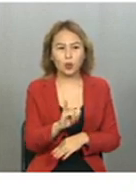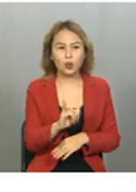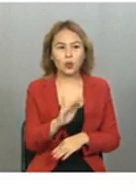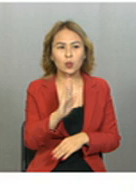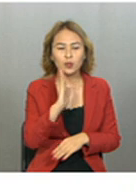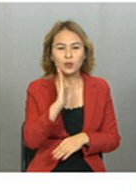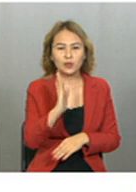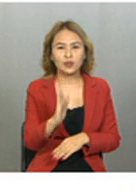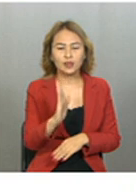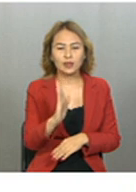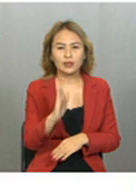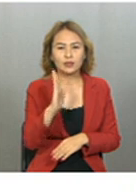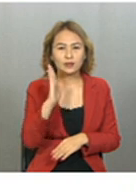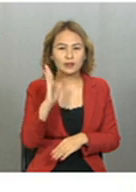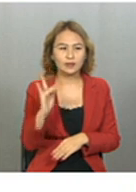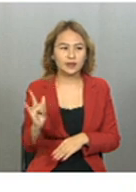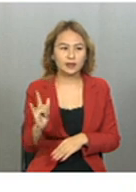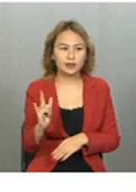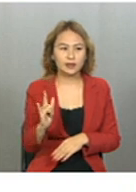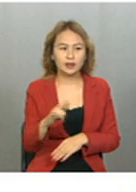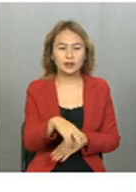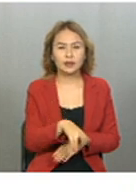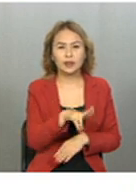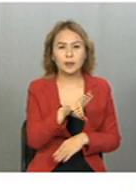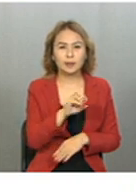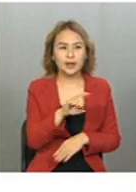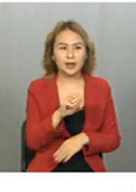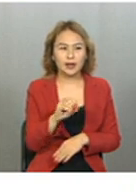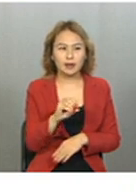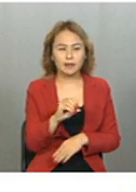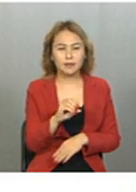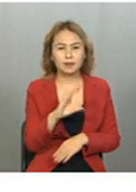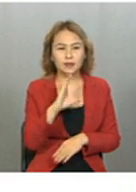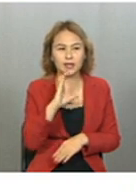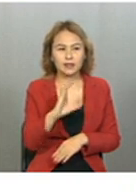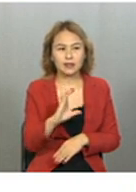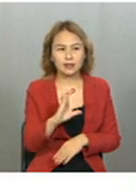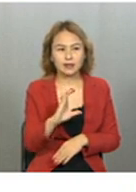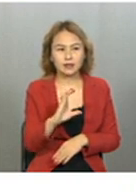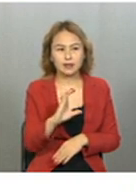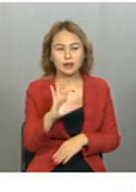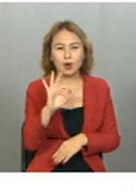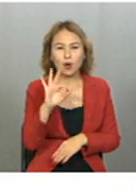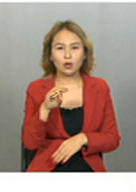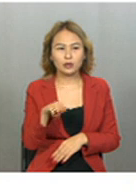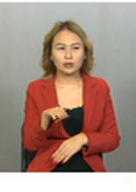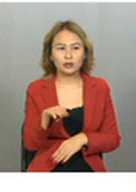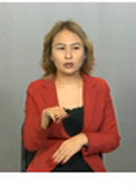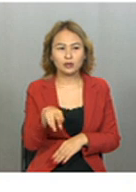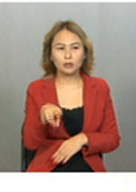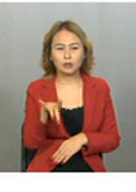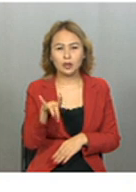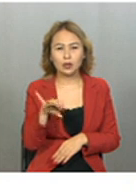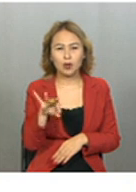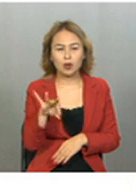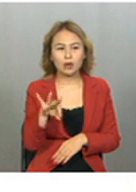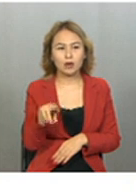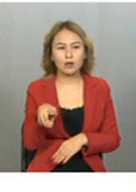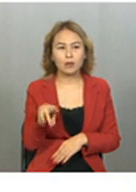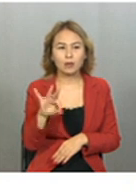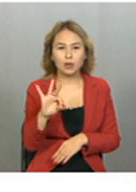у, в, вы, пере, с, от,